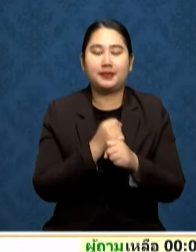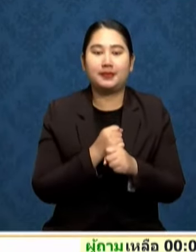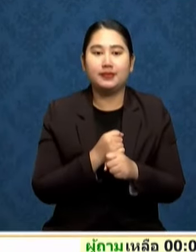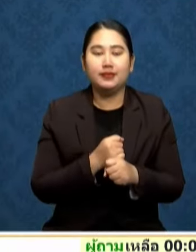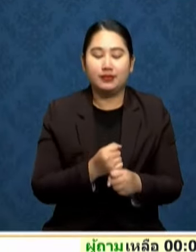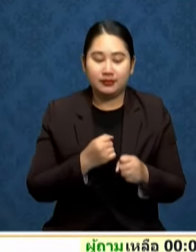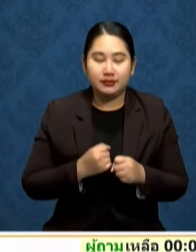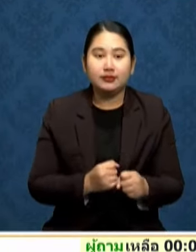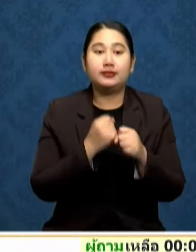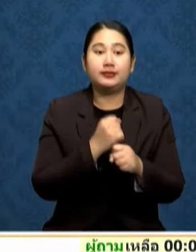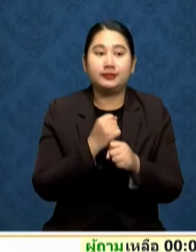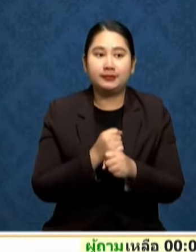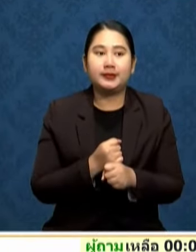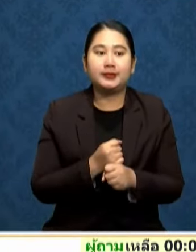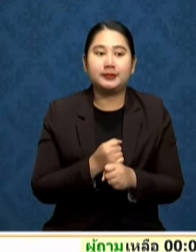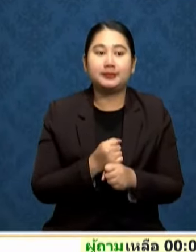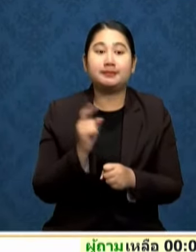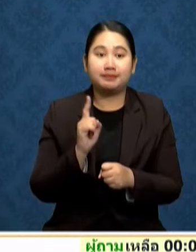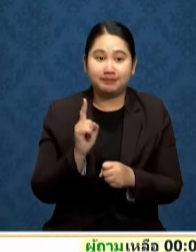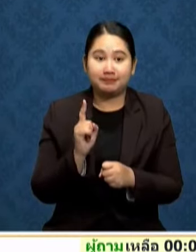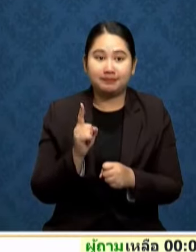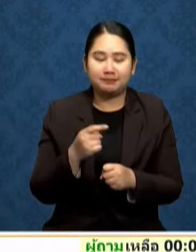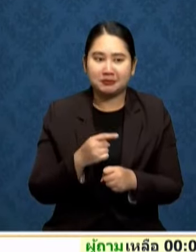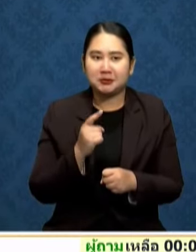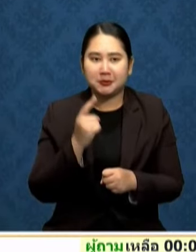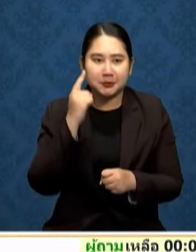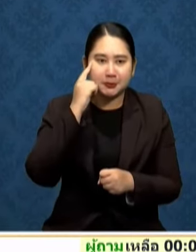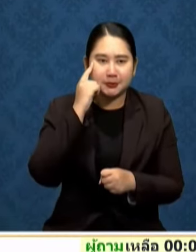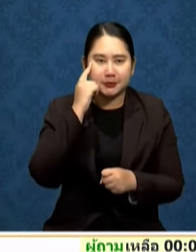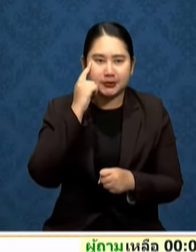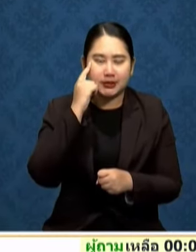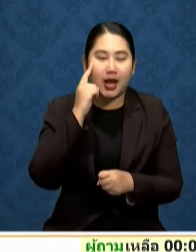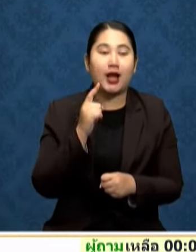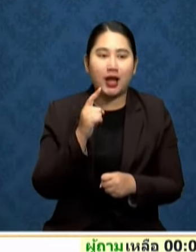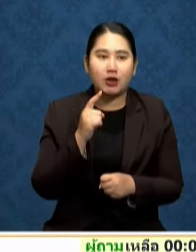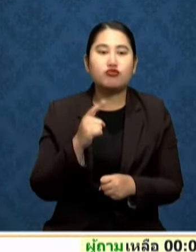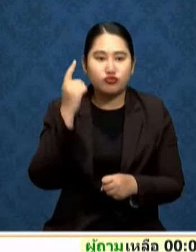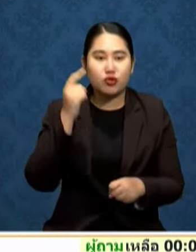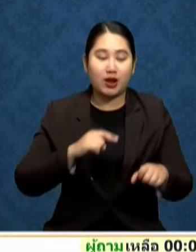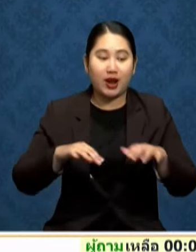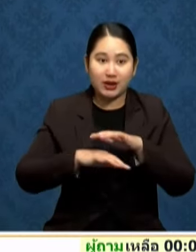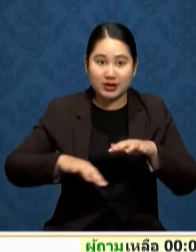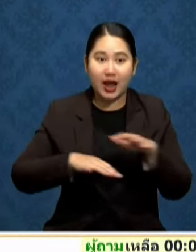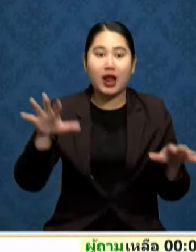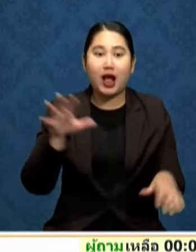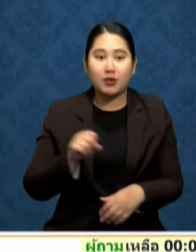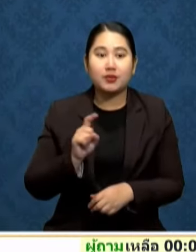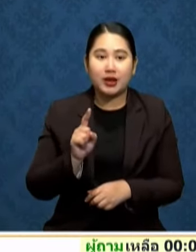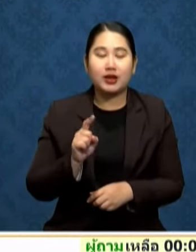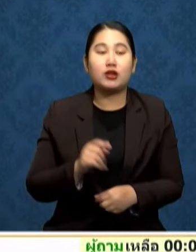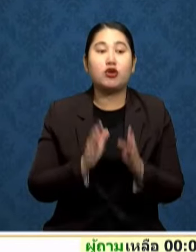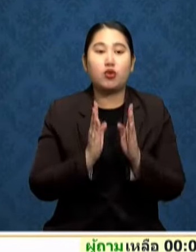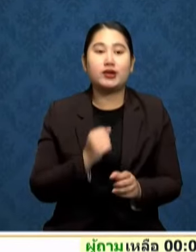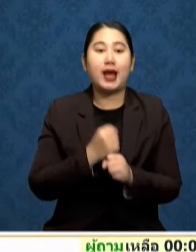ผมต้องเรียนผ่านท่านประธานว่าเราก็มีความพยายามที่เราจะต้องหาต้นตอเพื่อถ้าเราสามารถพิสูจน์ได้จริงๆเนี่ยคน